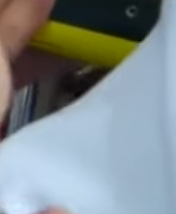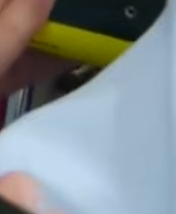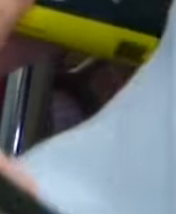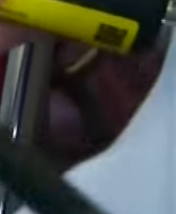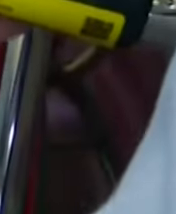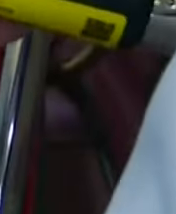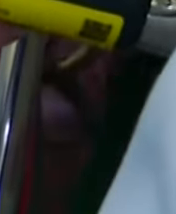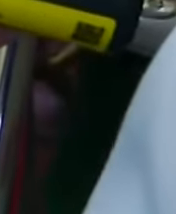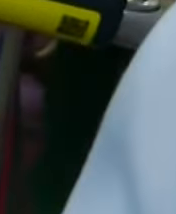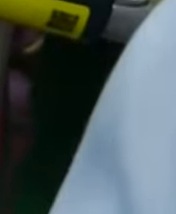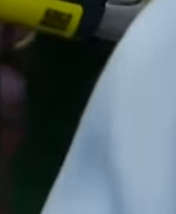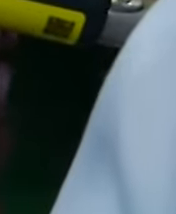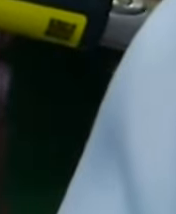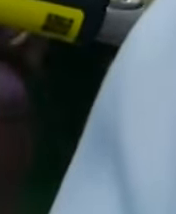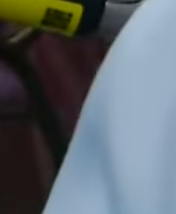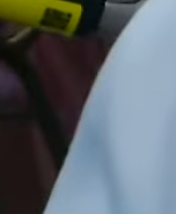sayur,